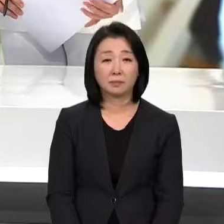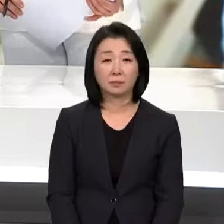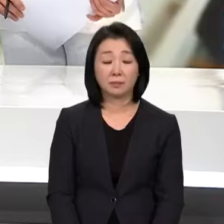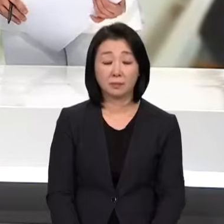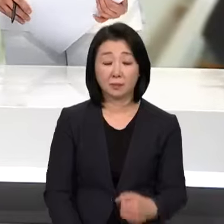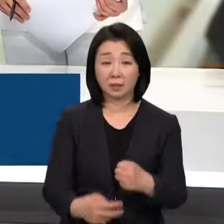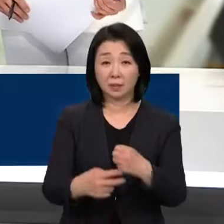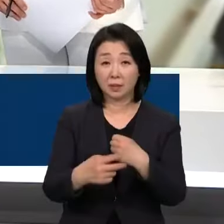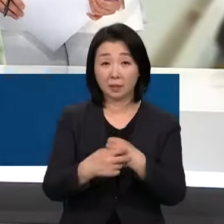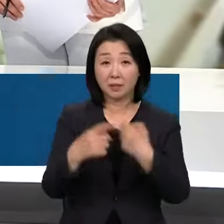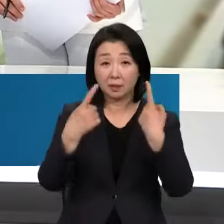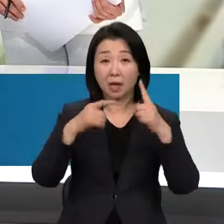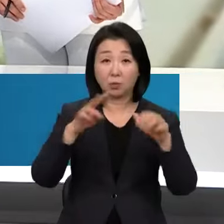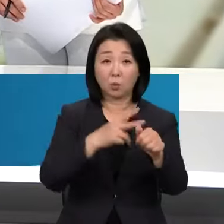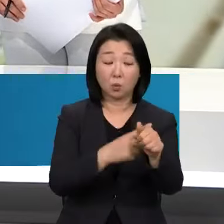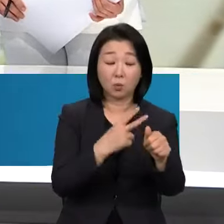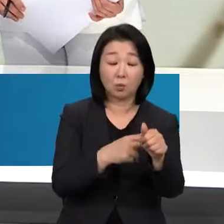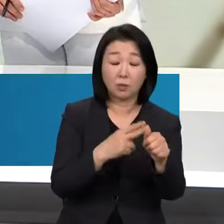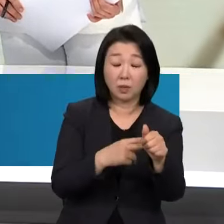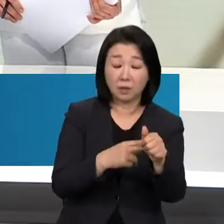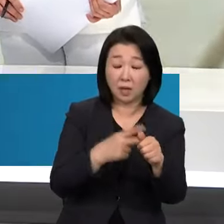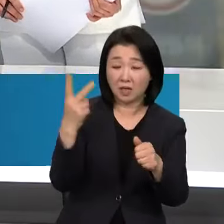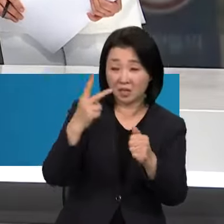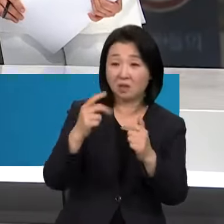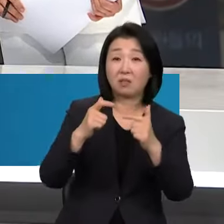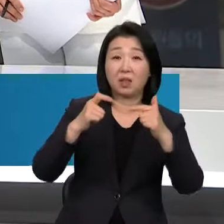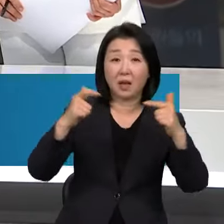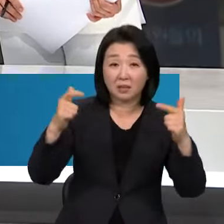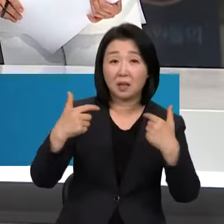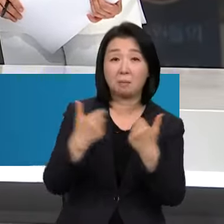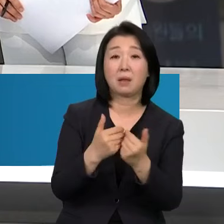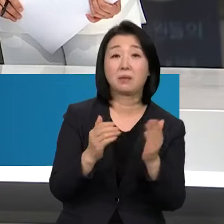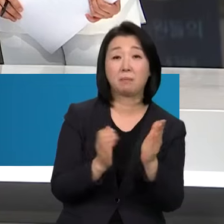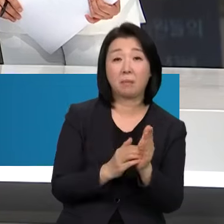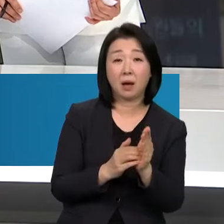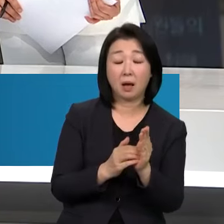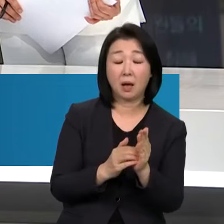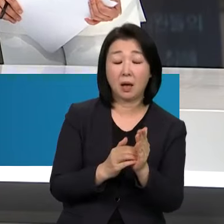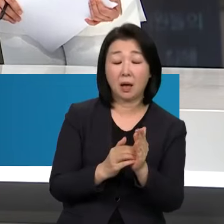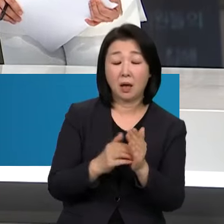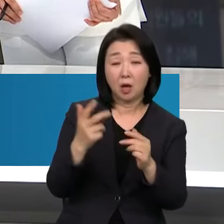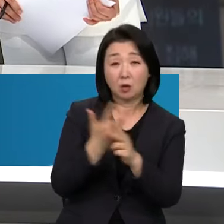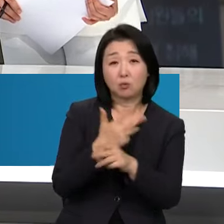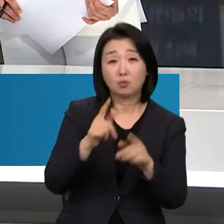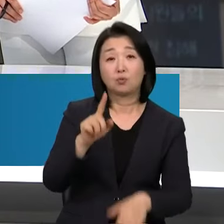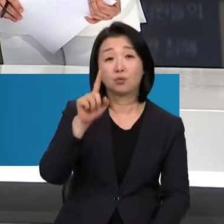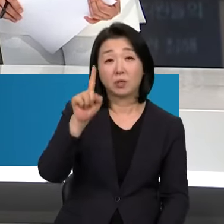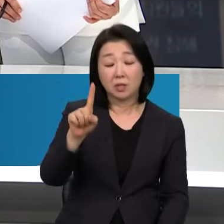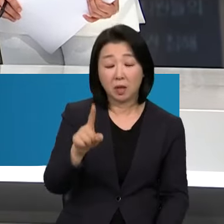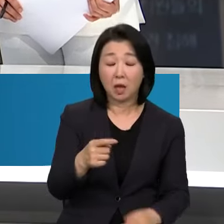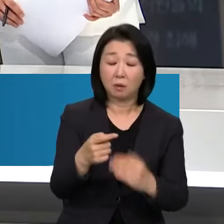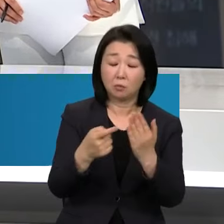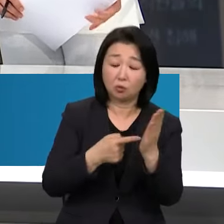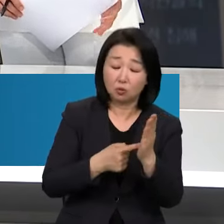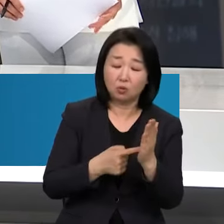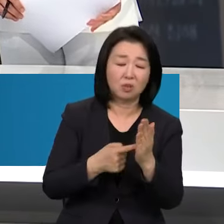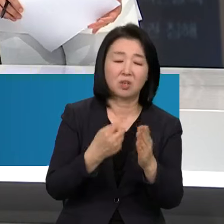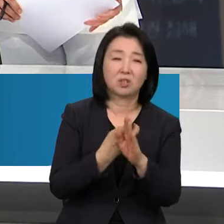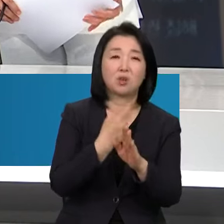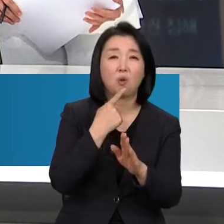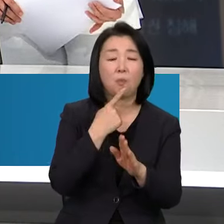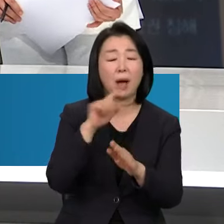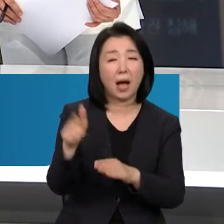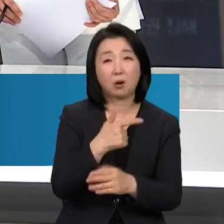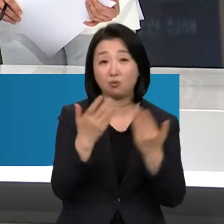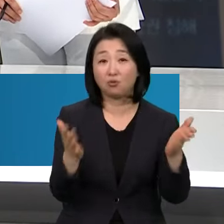의대 교수들이 의대 증원에 반발해 주 1회 수술과 진료를 모두 아예 안 하는 셧다운에 들어갈 걸로 보입니다. 바로